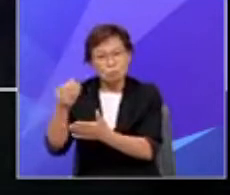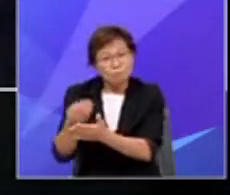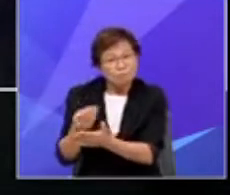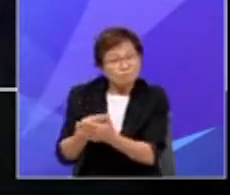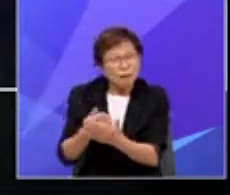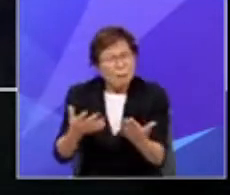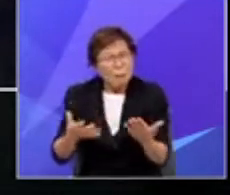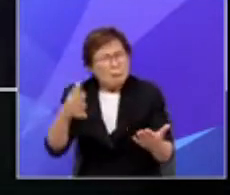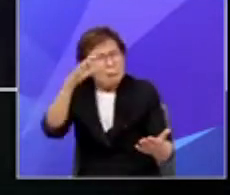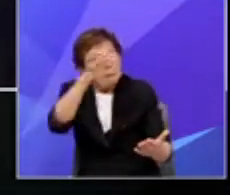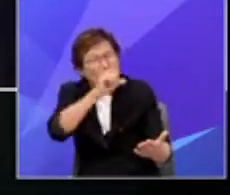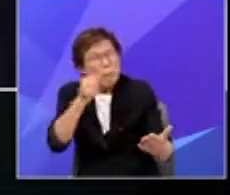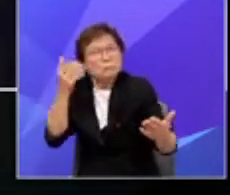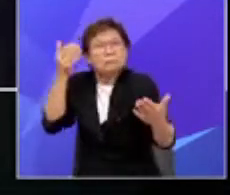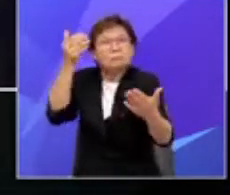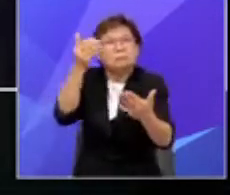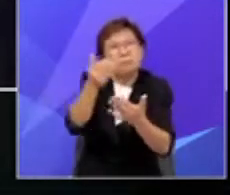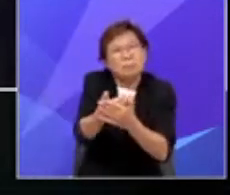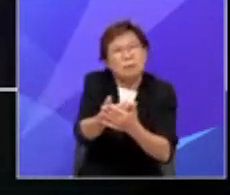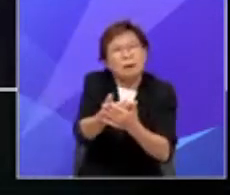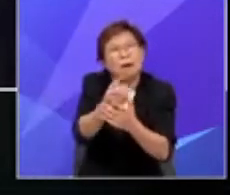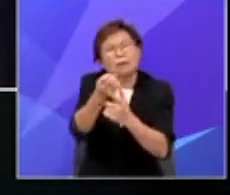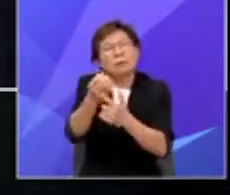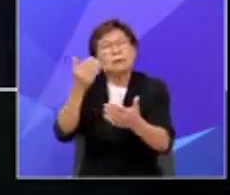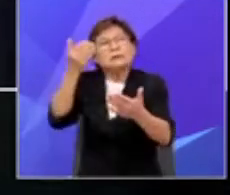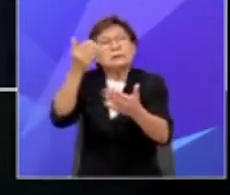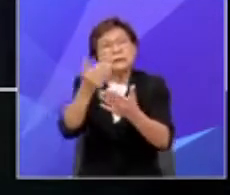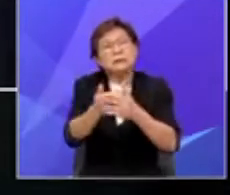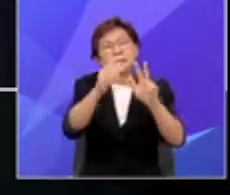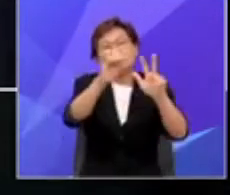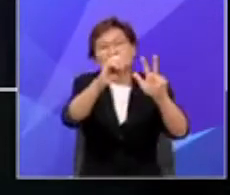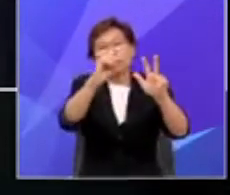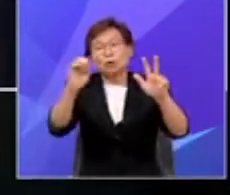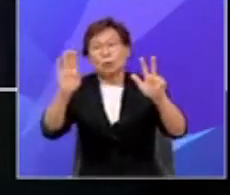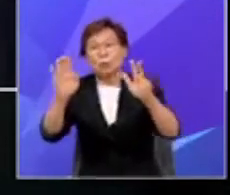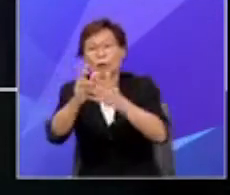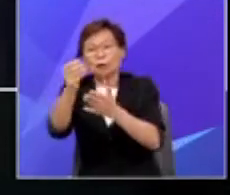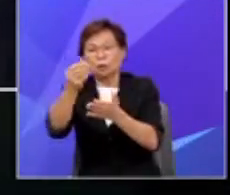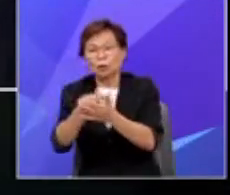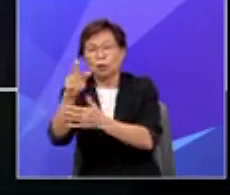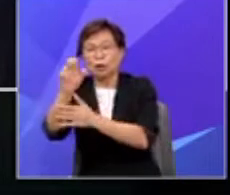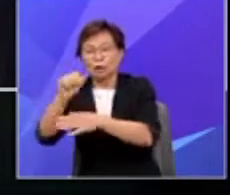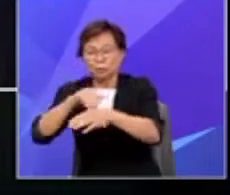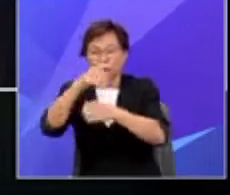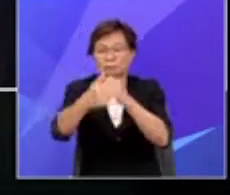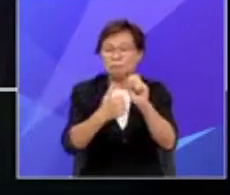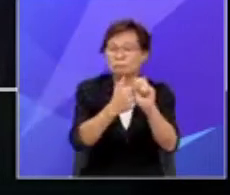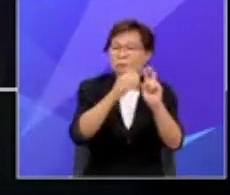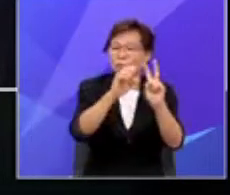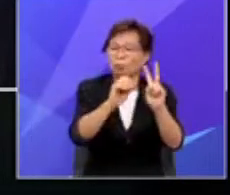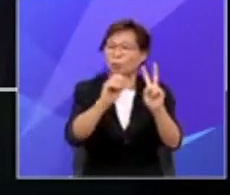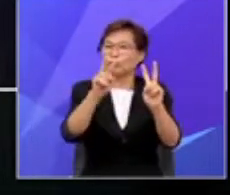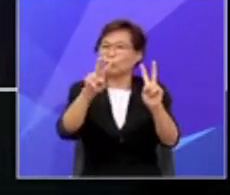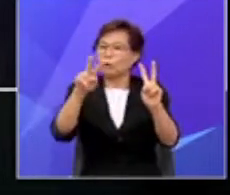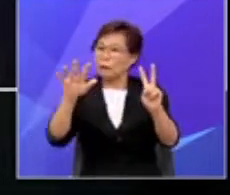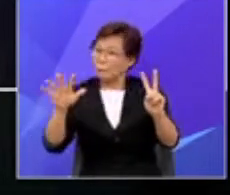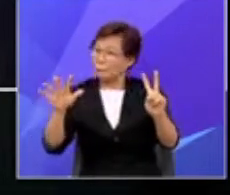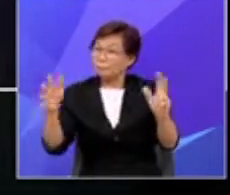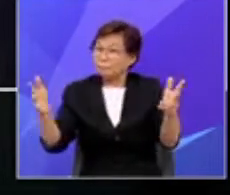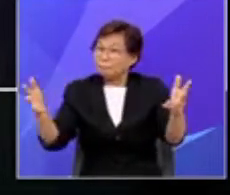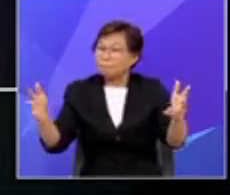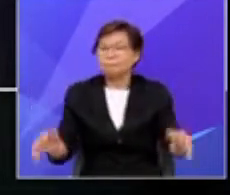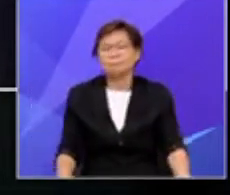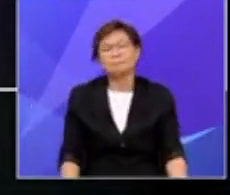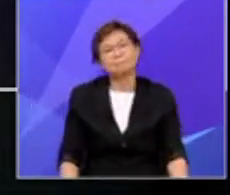dan dijangkau akan cucah atau mencapai 309 Jono mereka pada tahun 2025